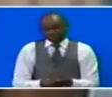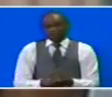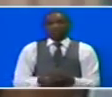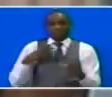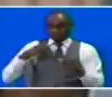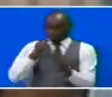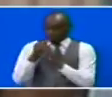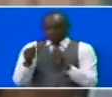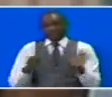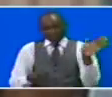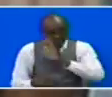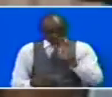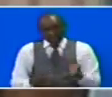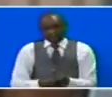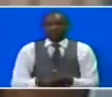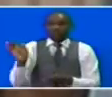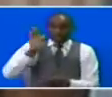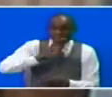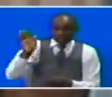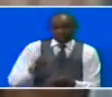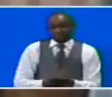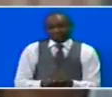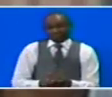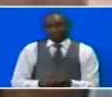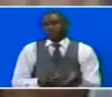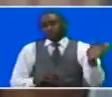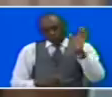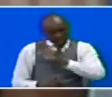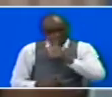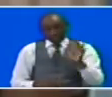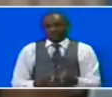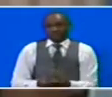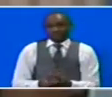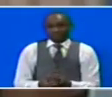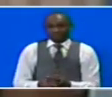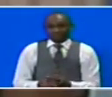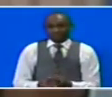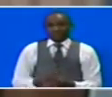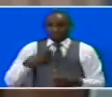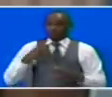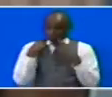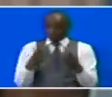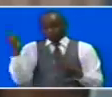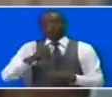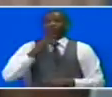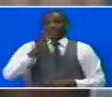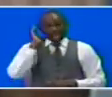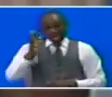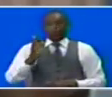Aspirants. Wiper. Wiper. Nimeambua nije niamkue,